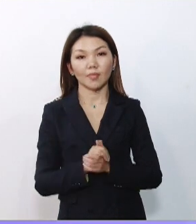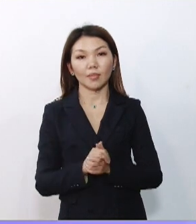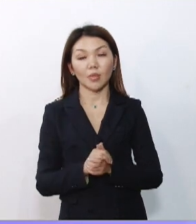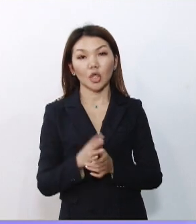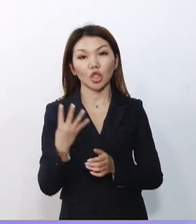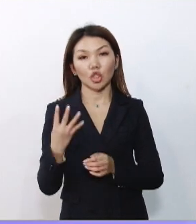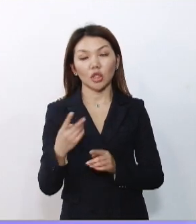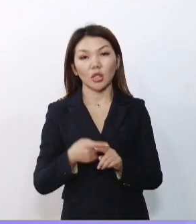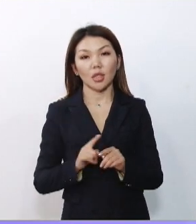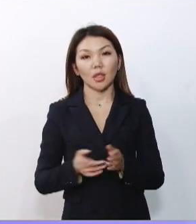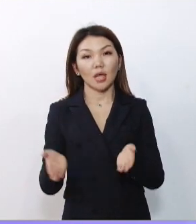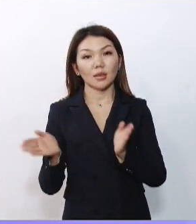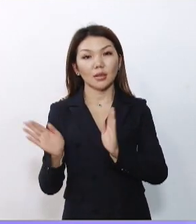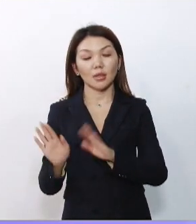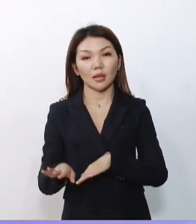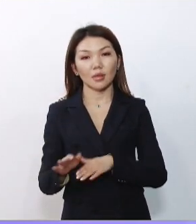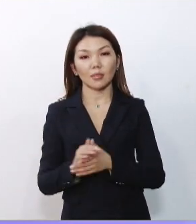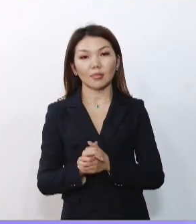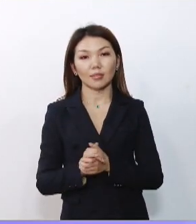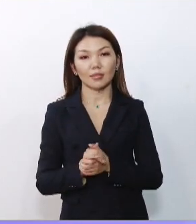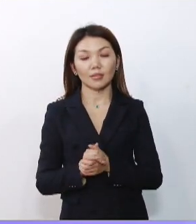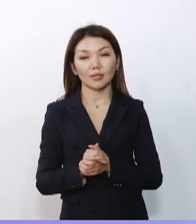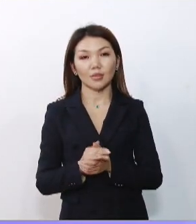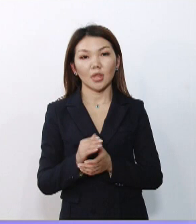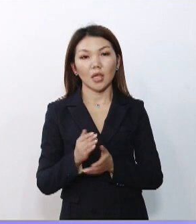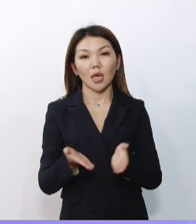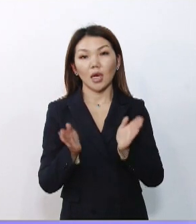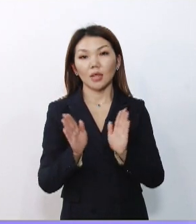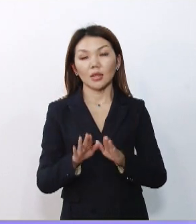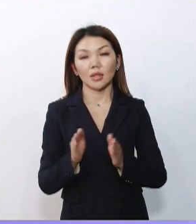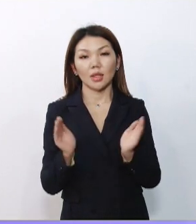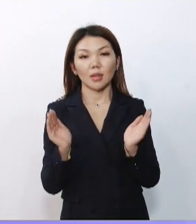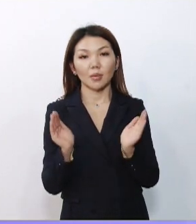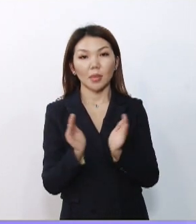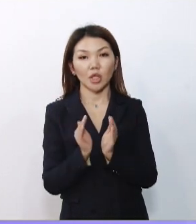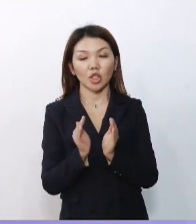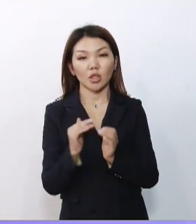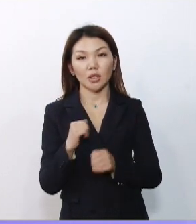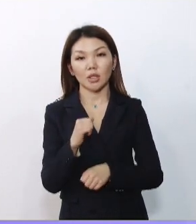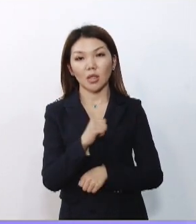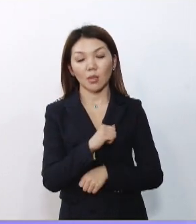4 – это остаток. Остаток меньше делителя.